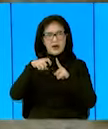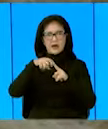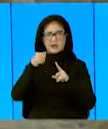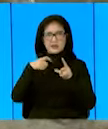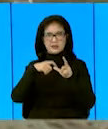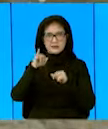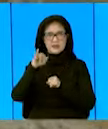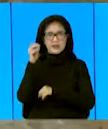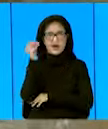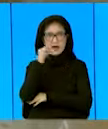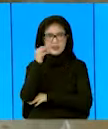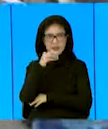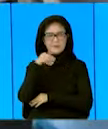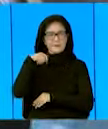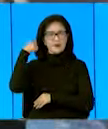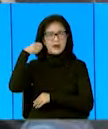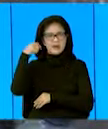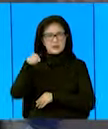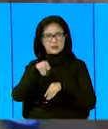Tengah, kerap ramai pelanggan.